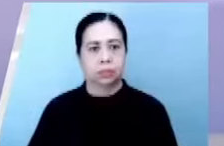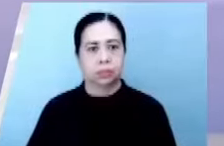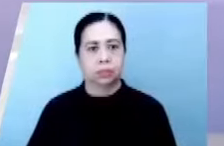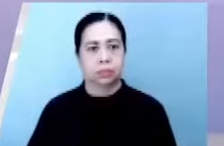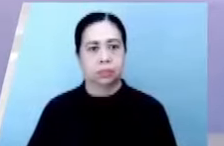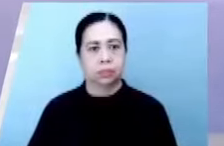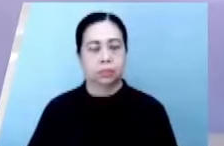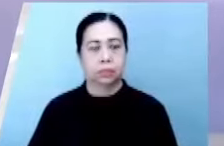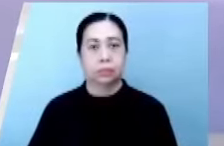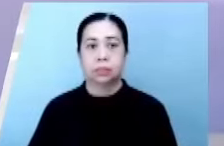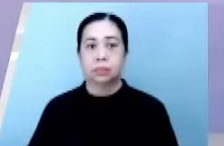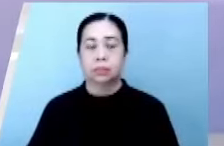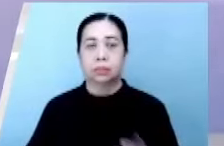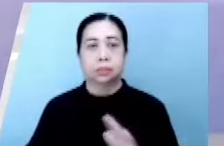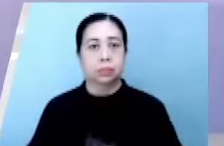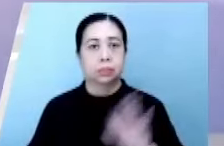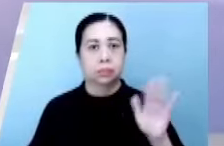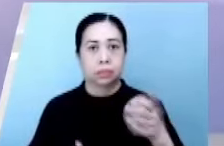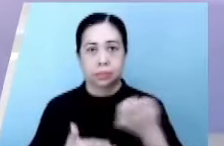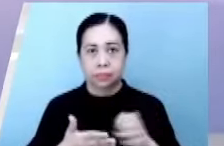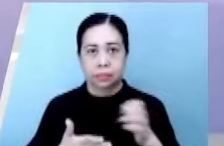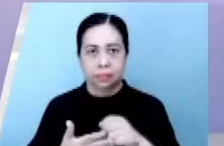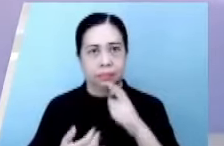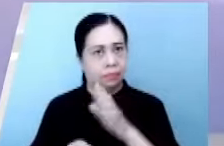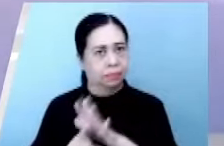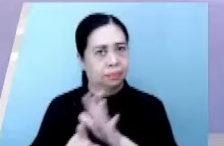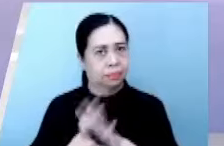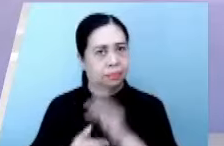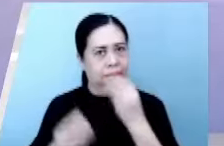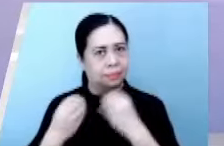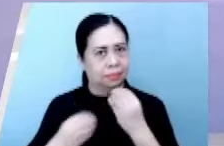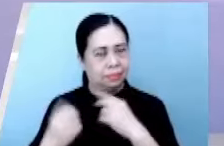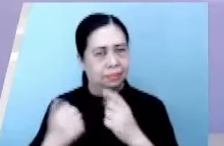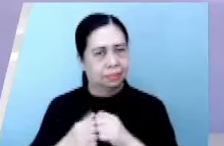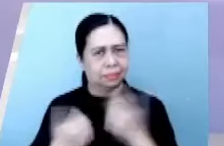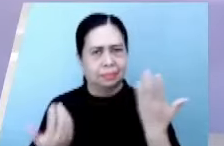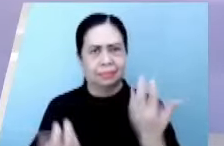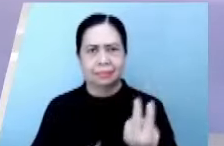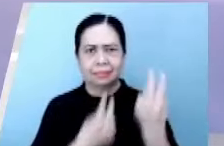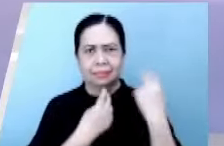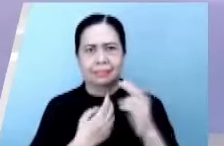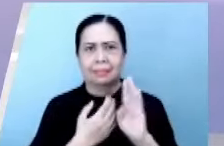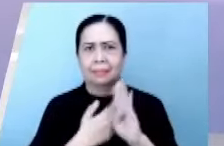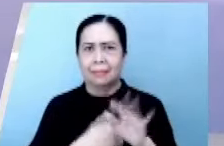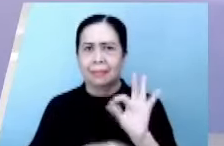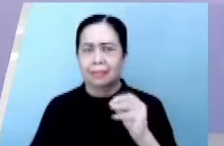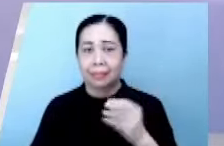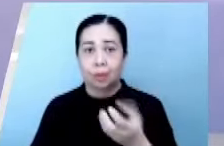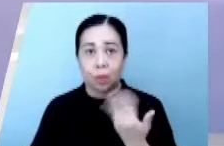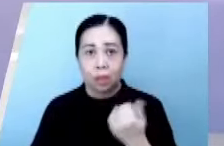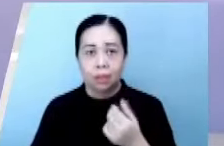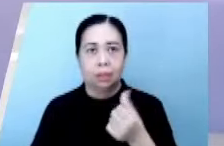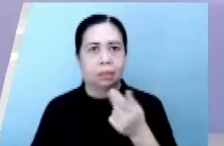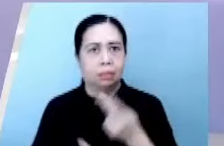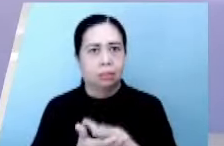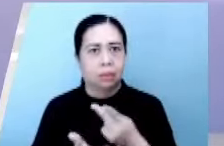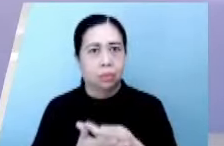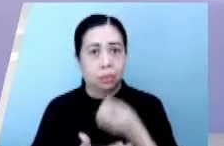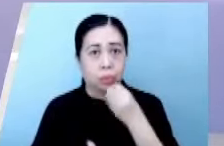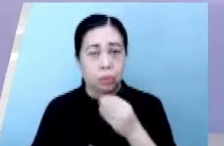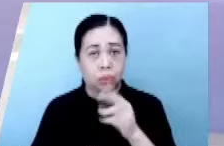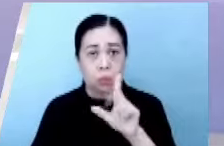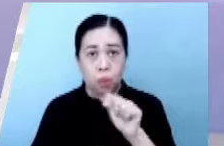Ngayong mahal ang mga bilihin, hit na hit ang isang kainan na tila balik 90s ang presyo dahil 10 piso lang ang order ng ulam.